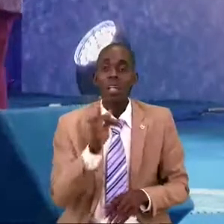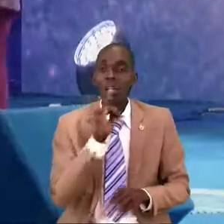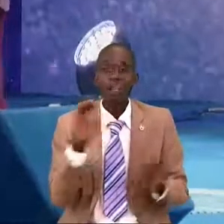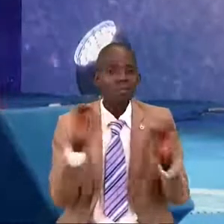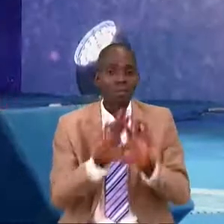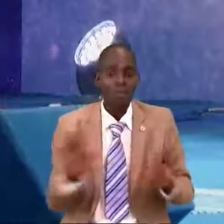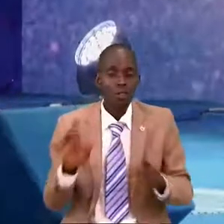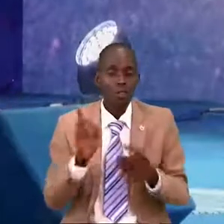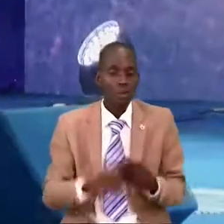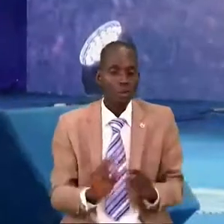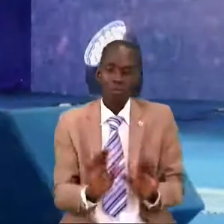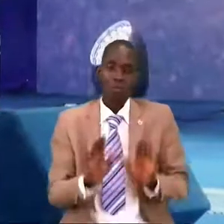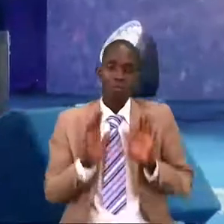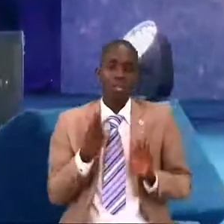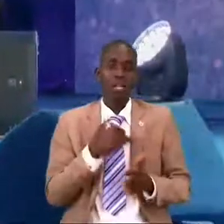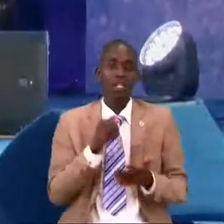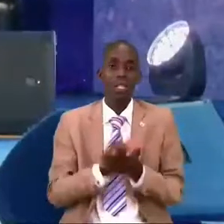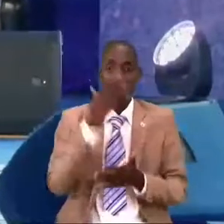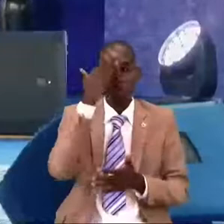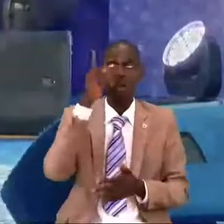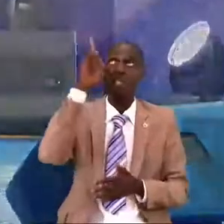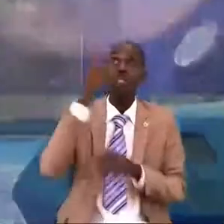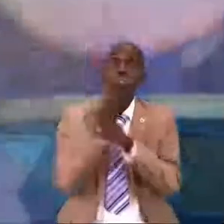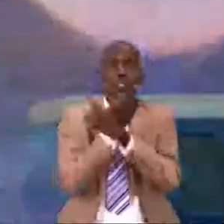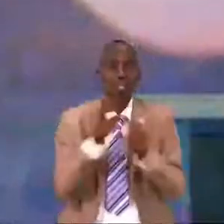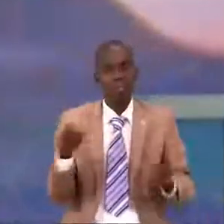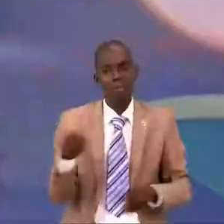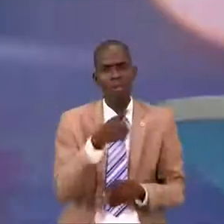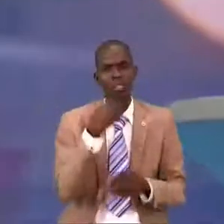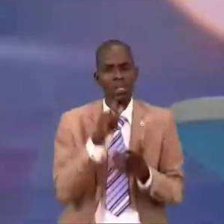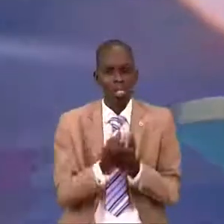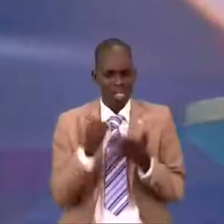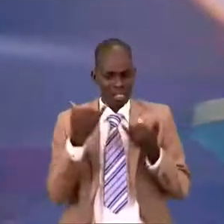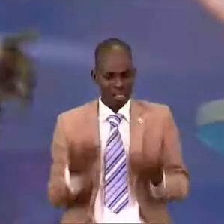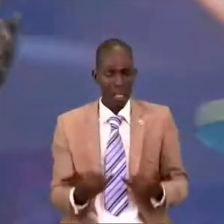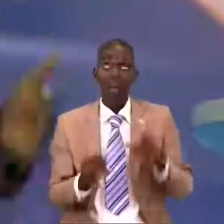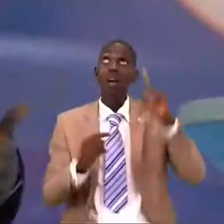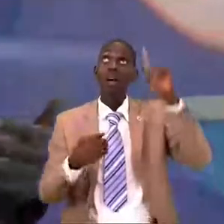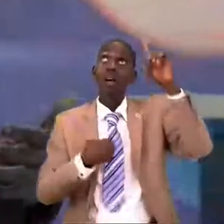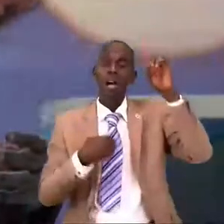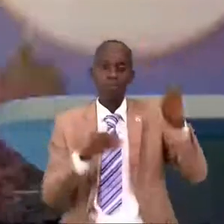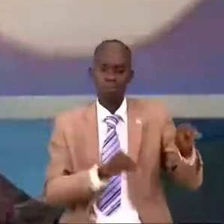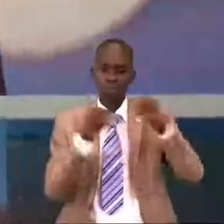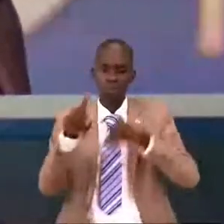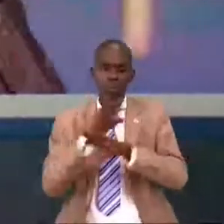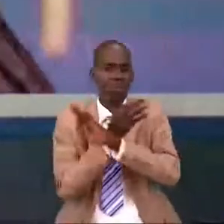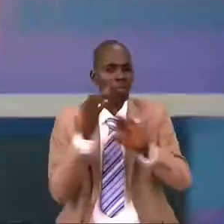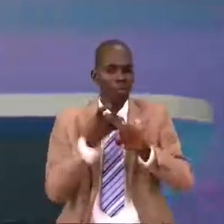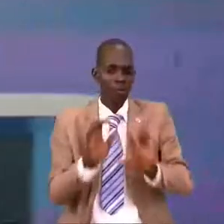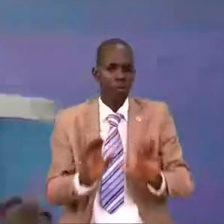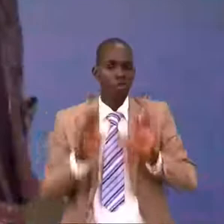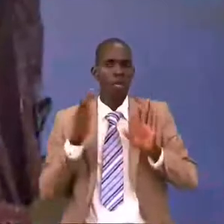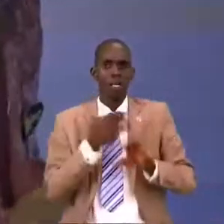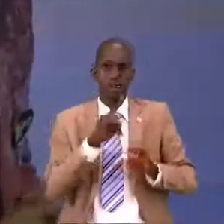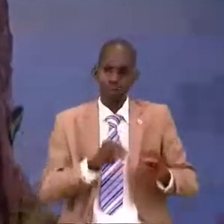je t'affranchis de la crainte et tu avances et tu fais ce que Dieu t'a créé à faire.